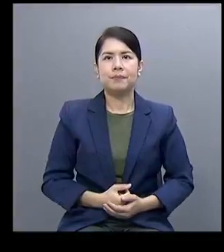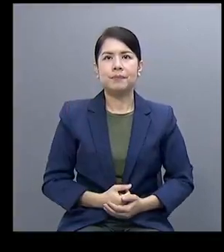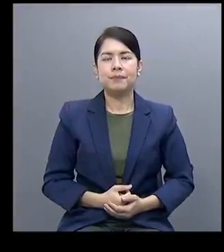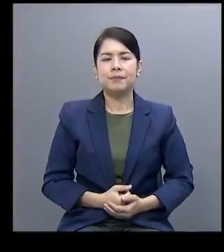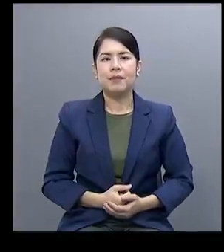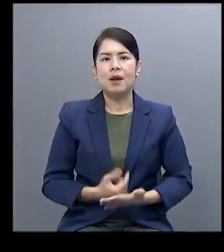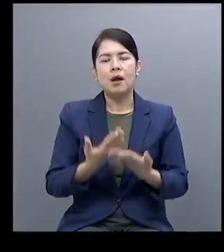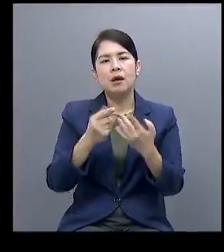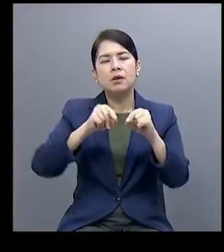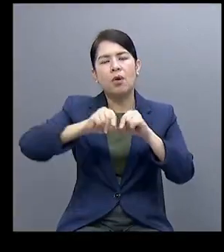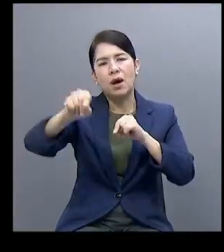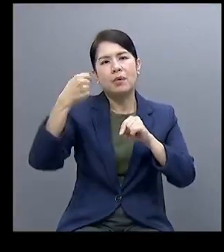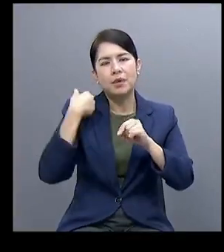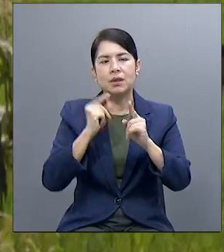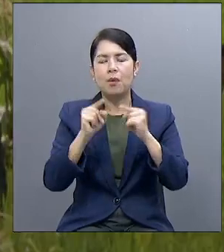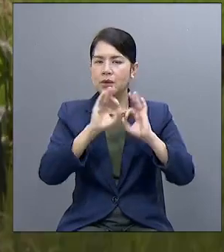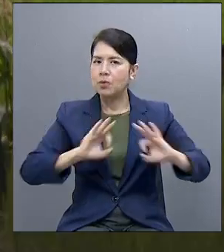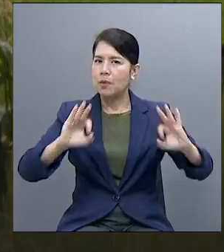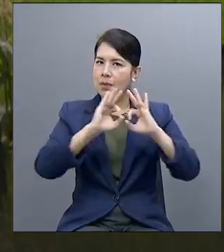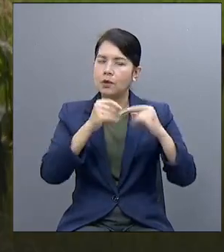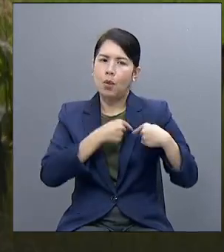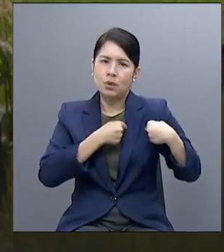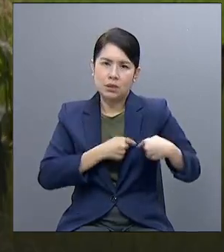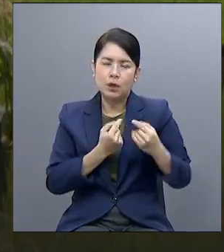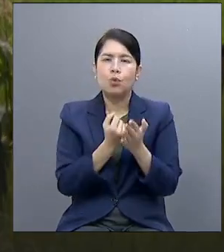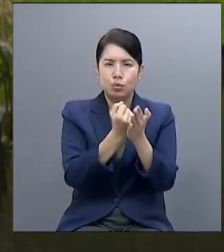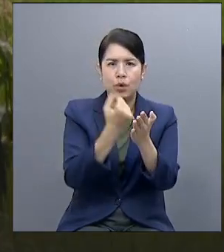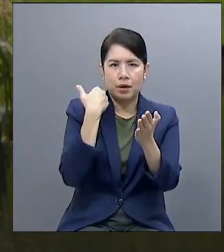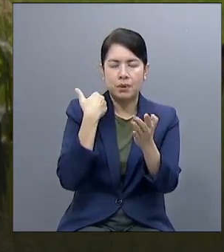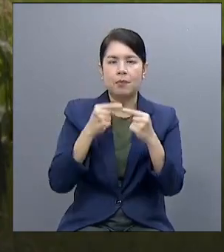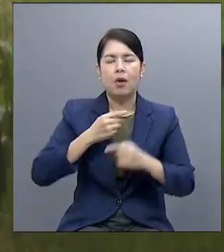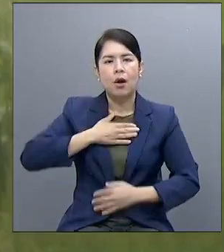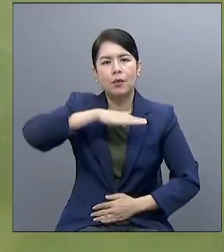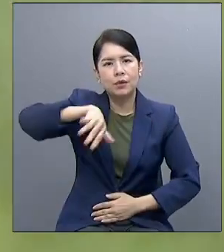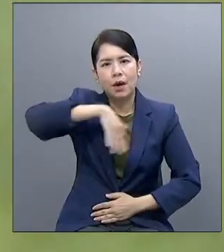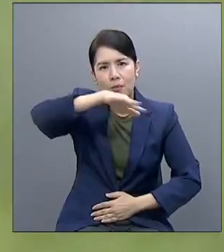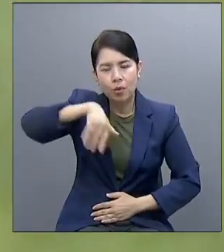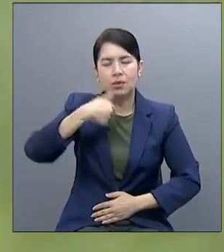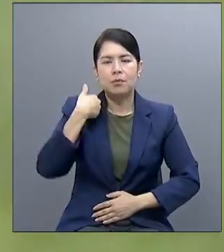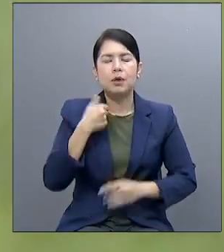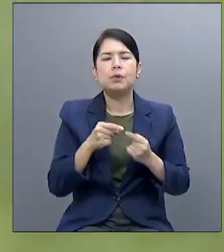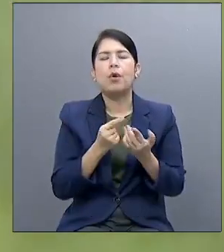แม้อยู่ไกลแต่หัวใจใกล้กันเพราะคุณก็เป็นส่วนหนึ่งในการมอบไออุ่นได้